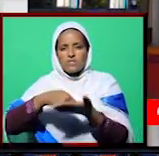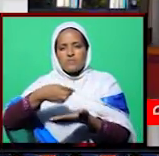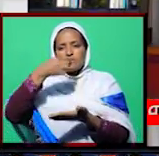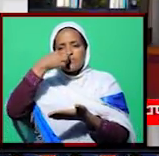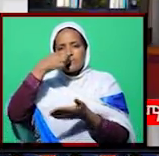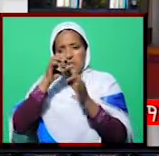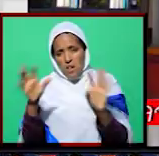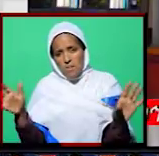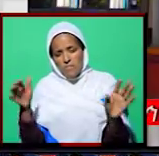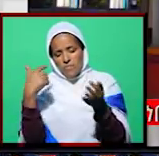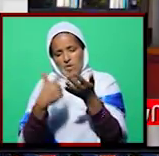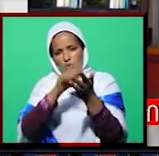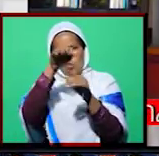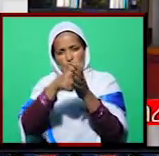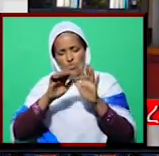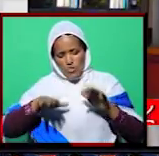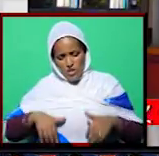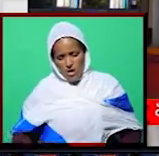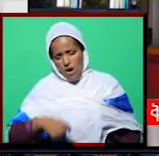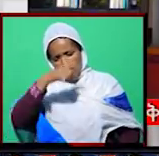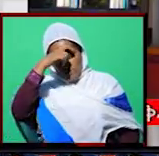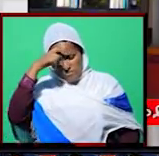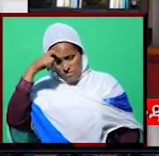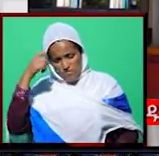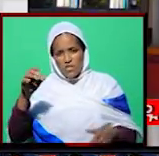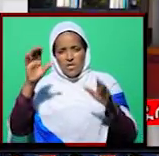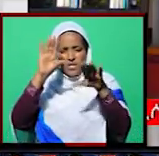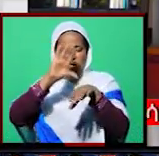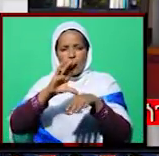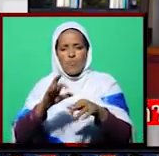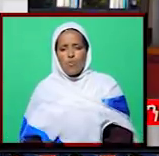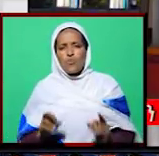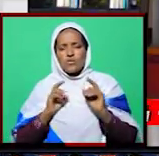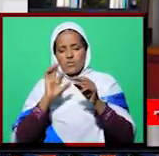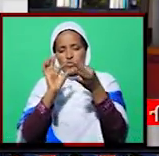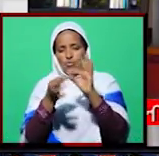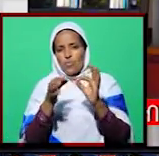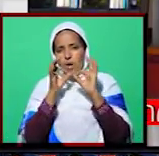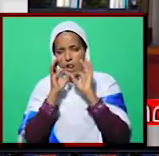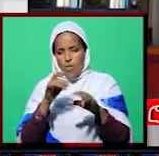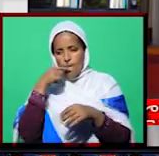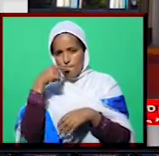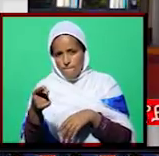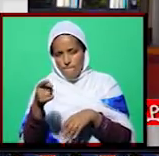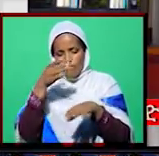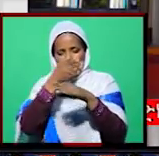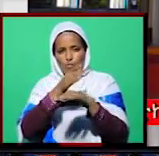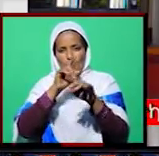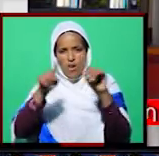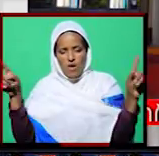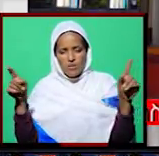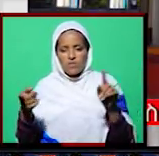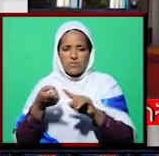ኖርሃል ግን ስጋና ደሙን ካልተቀበልክ የሁሉ ድካምህና ልፋትህ የሁሉ ገዳማዊ ህይወትህና መናኔህ ትርጉም አይኖረውም